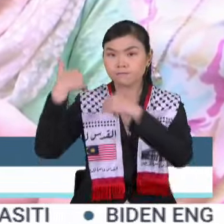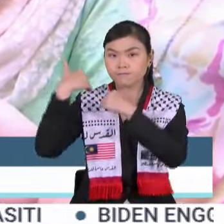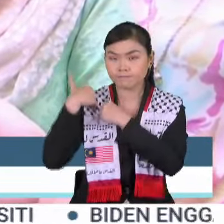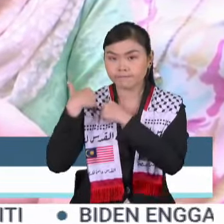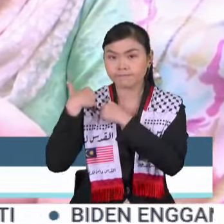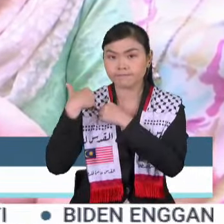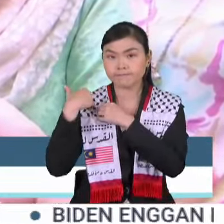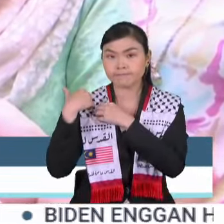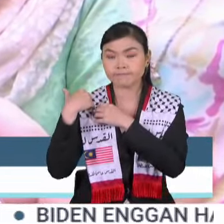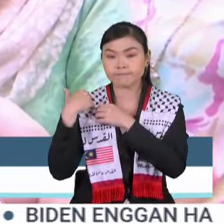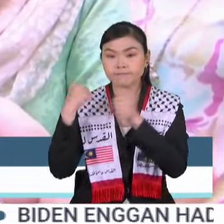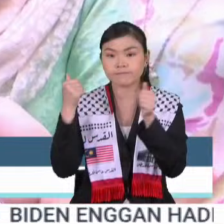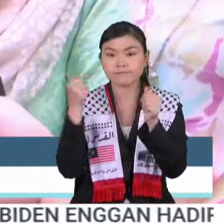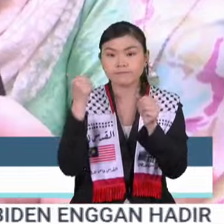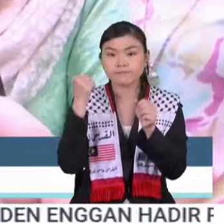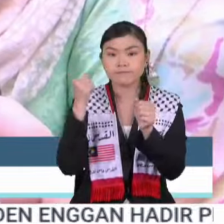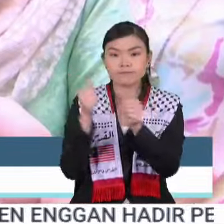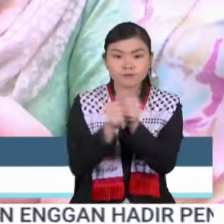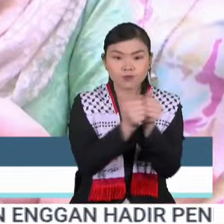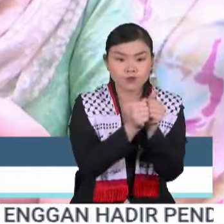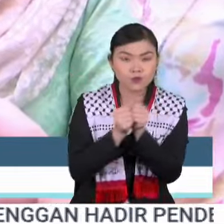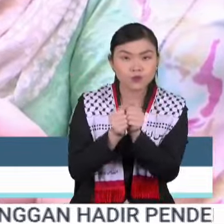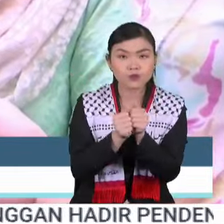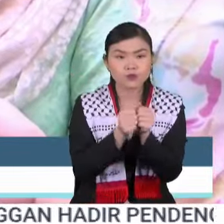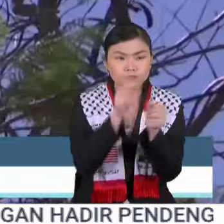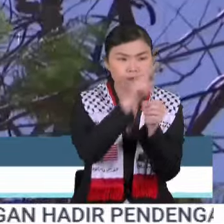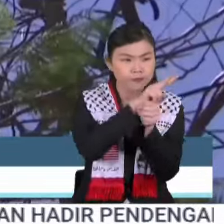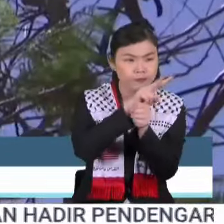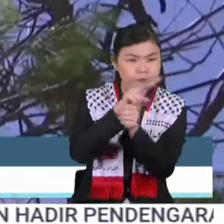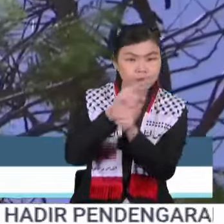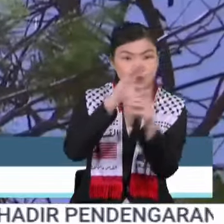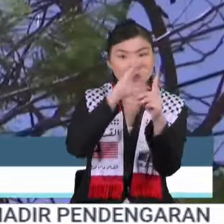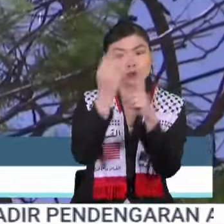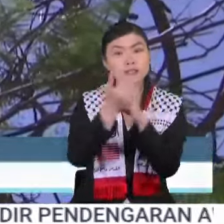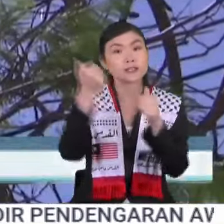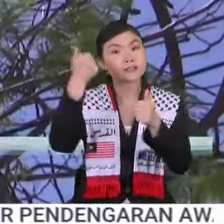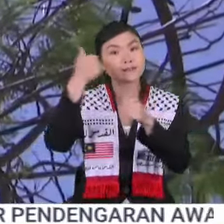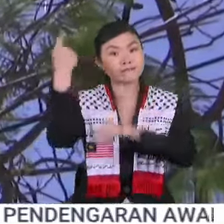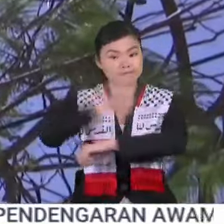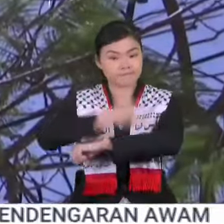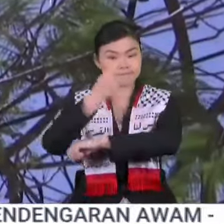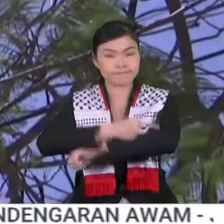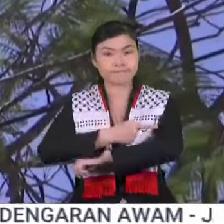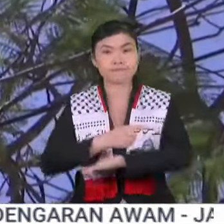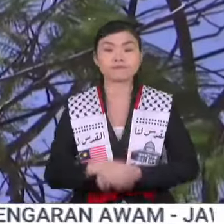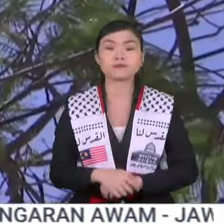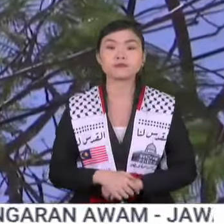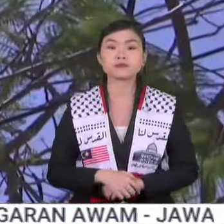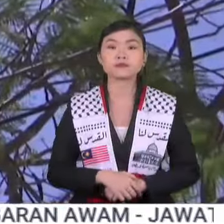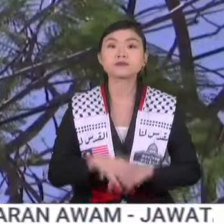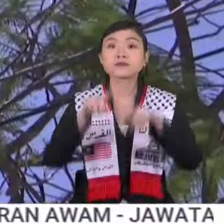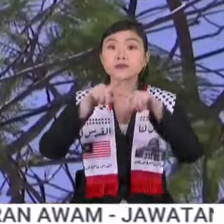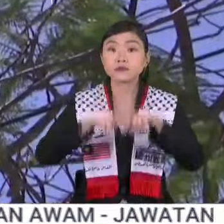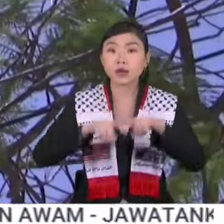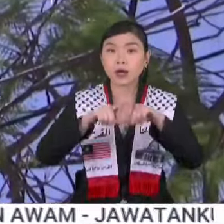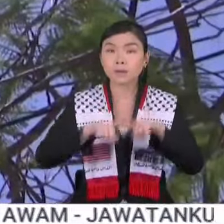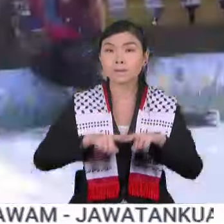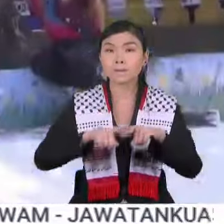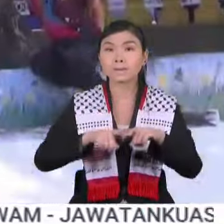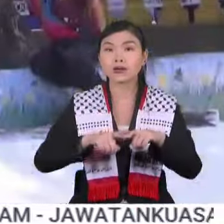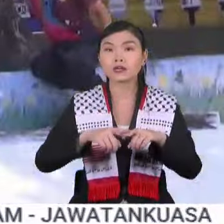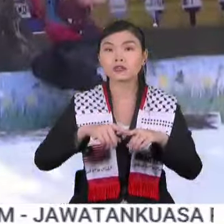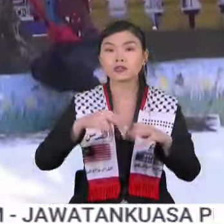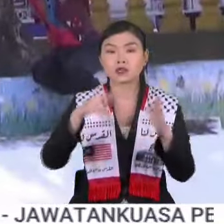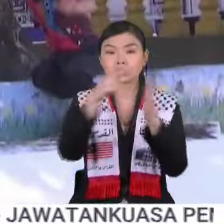sama untuk memastikan dan memantau cuaca setiap hari ia juga berdasarkan garis panduan bilangan 12